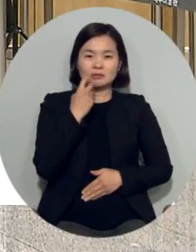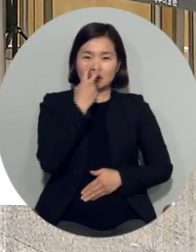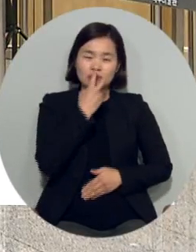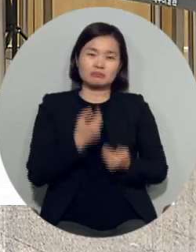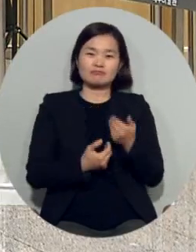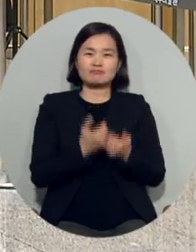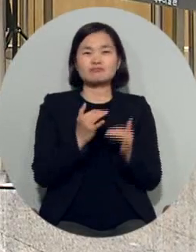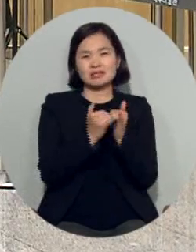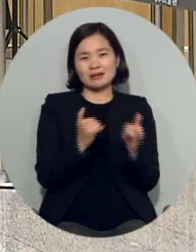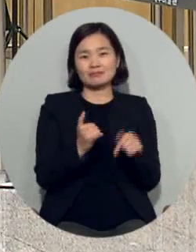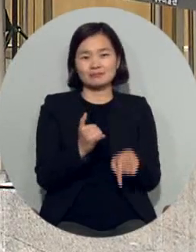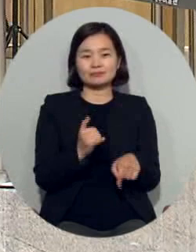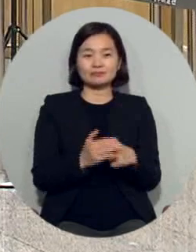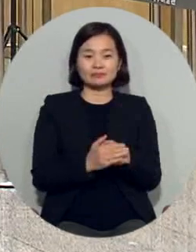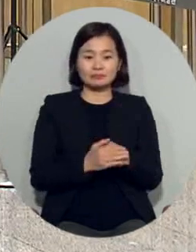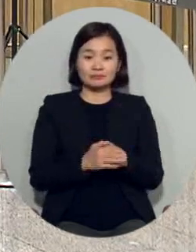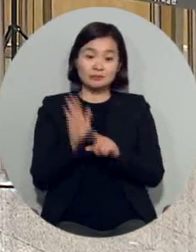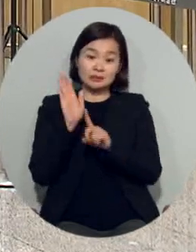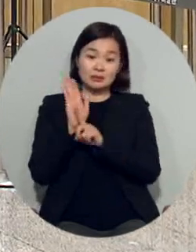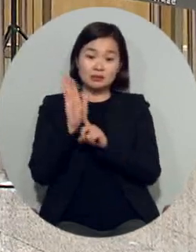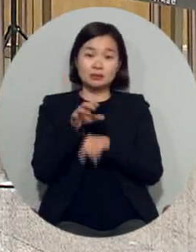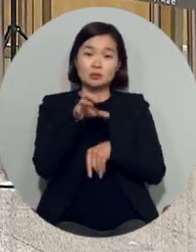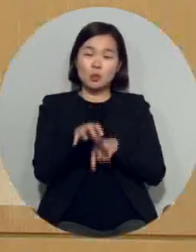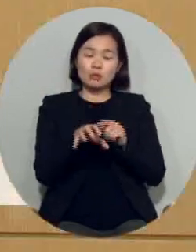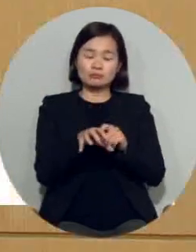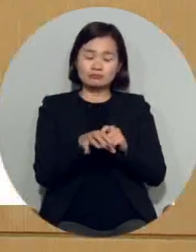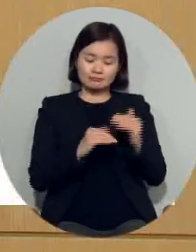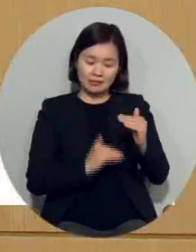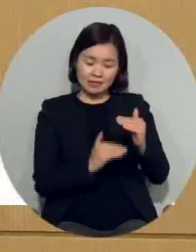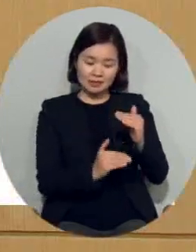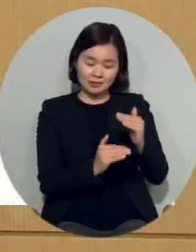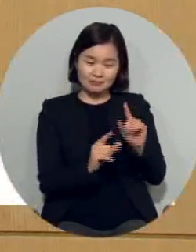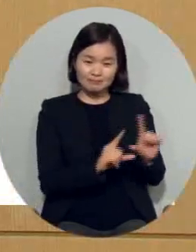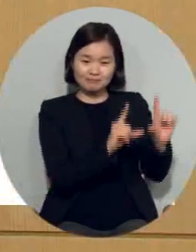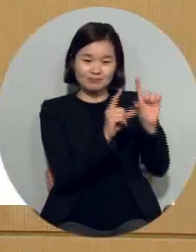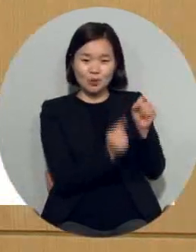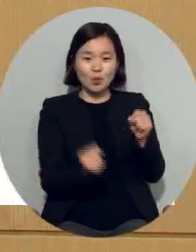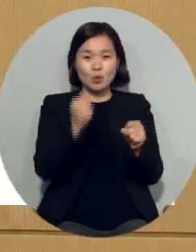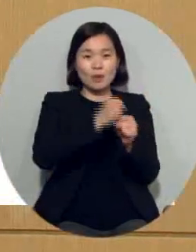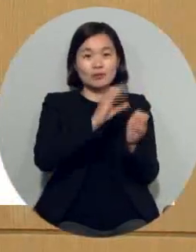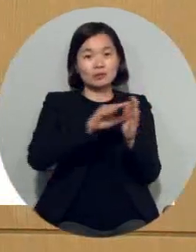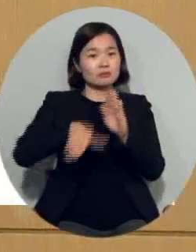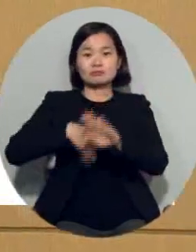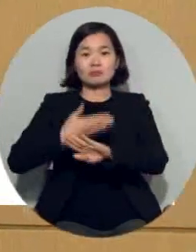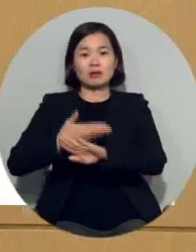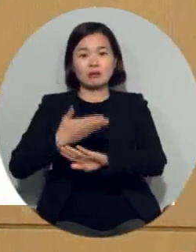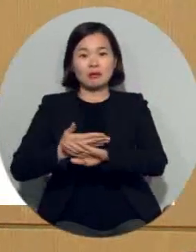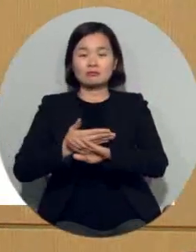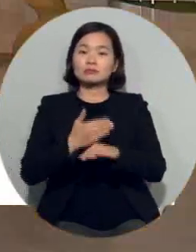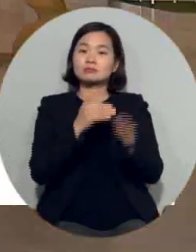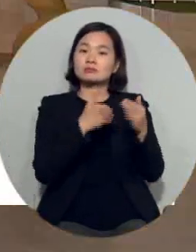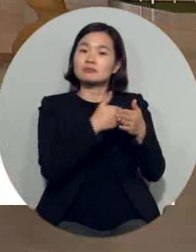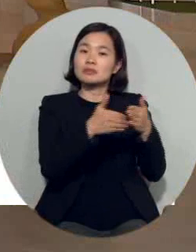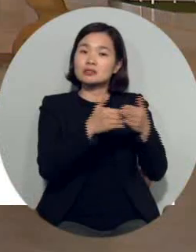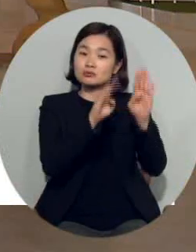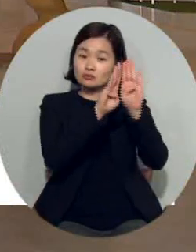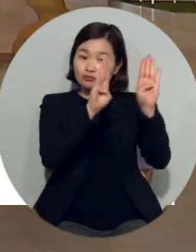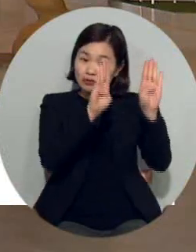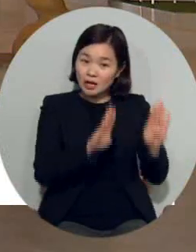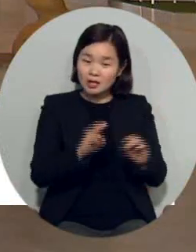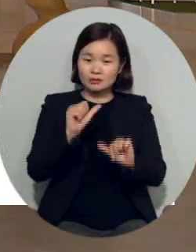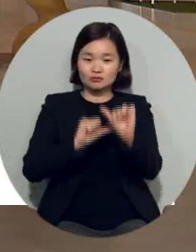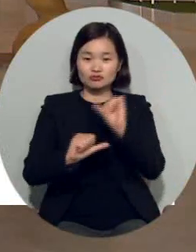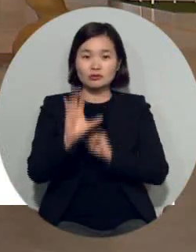그러면. 전시회장도 단계적 일상 회복대와는 분위기가 다릅니다. 대구 미술관, 수성 아트피아 등